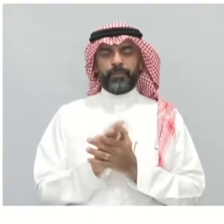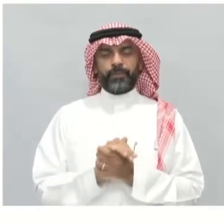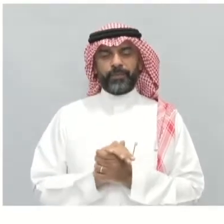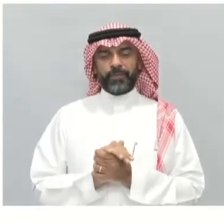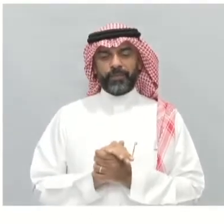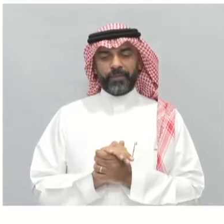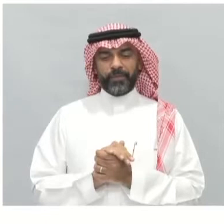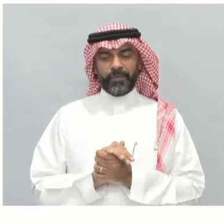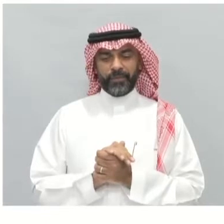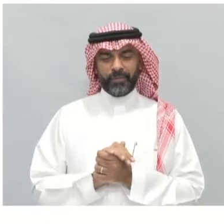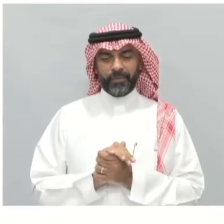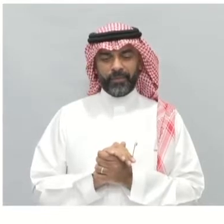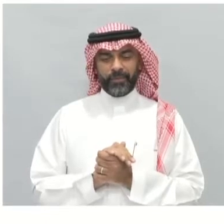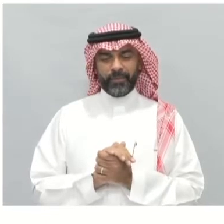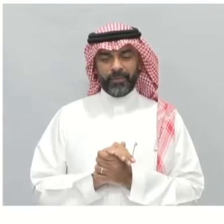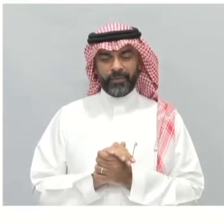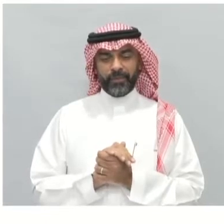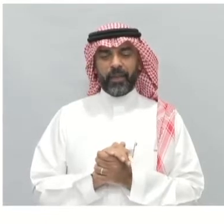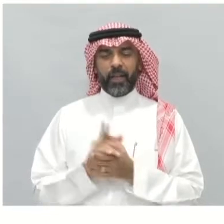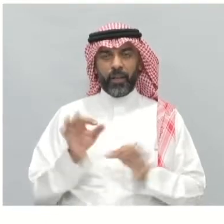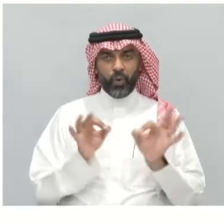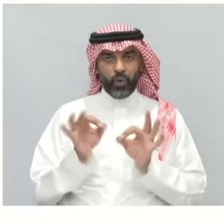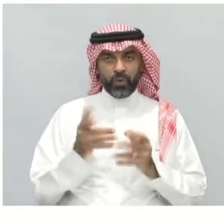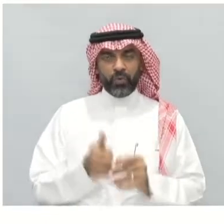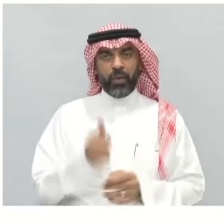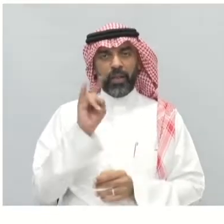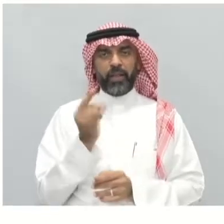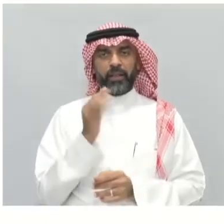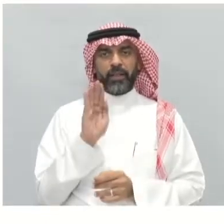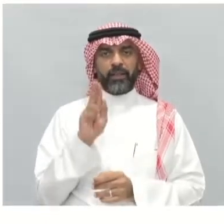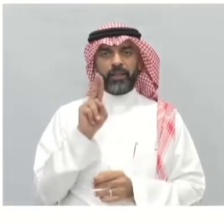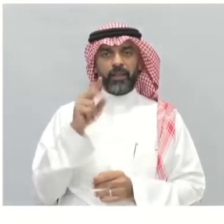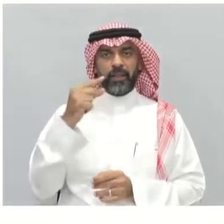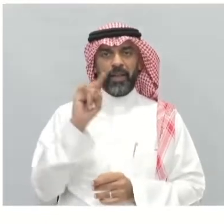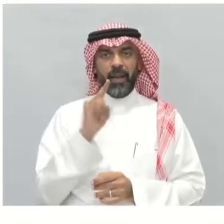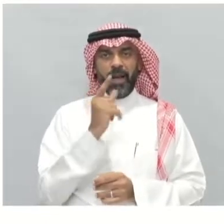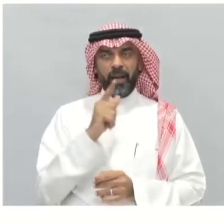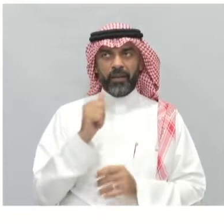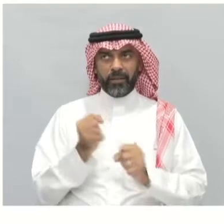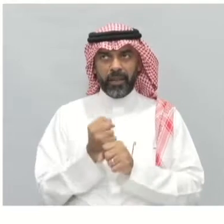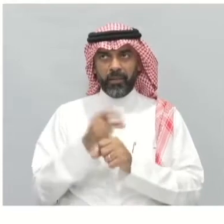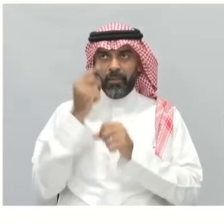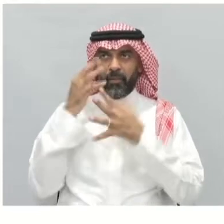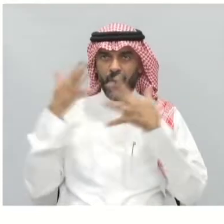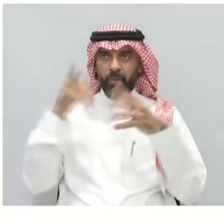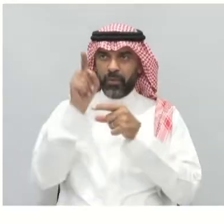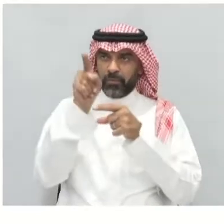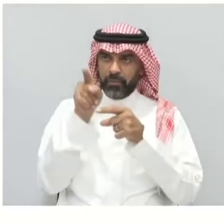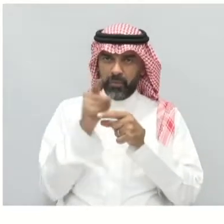خططنا راح تكون الاستدلال المنطقي نبدا باستعمال هذه المعلومات واحده واحده